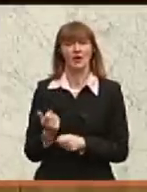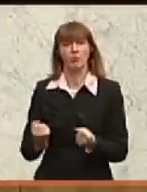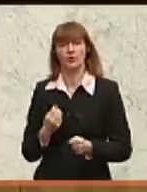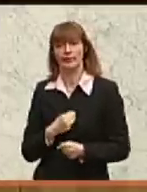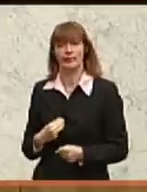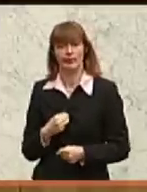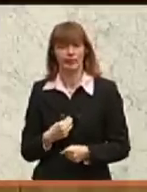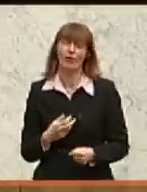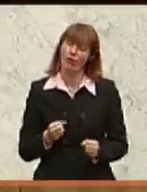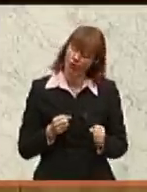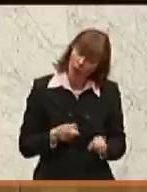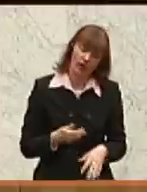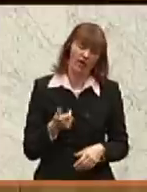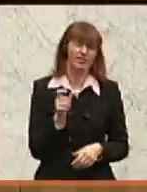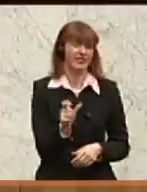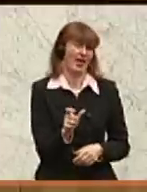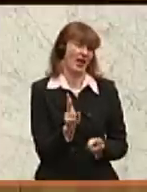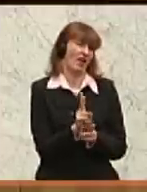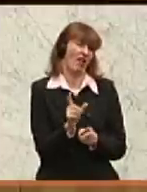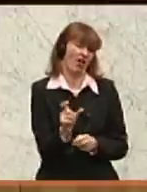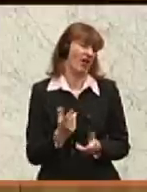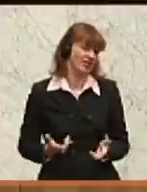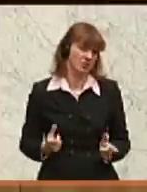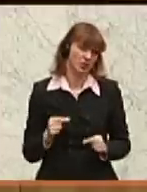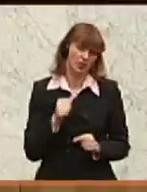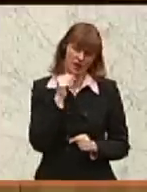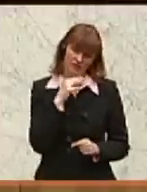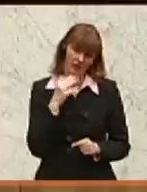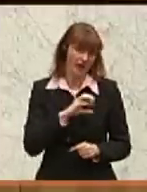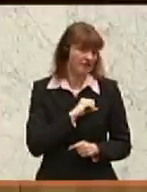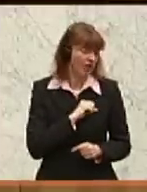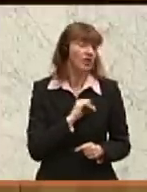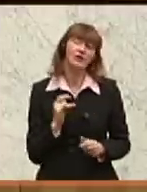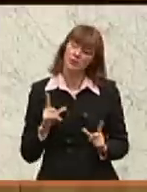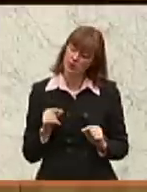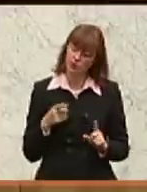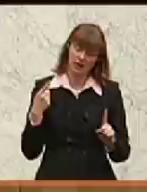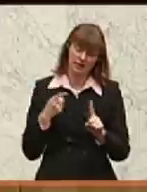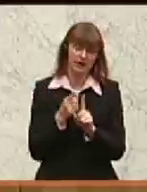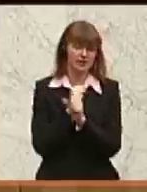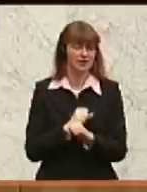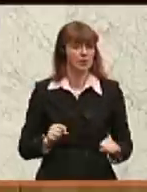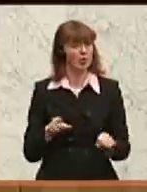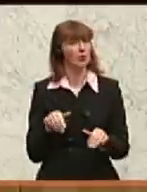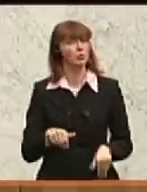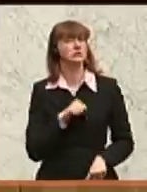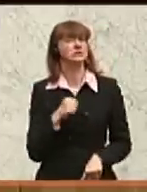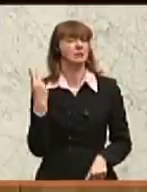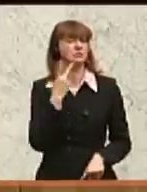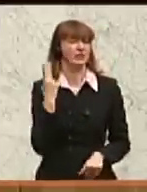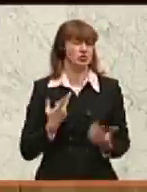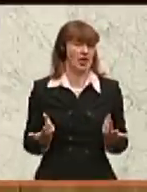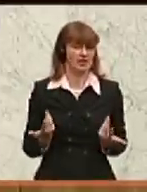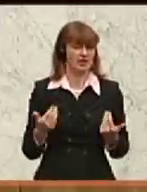und ich glaube, da werden wir nicht sehr erfolgreich sein. Direkte Demokratie ist wichtig, muss aber ein Selbstverständnis per se sein. Aber zur Akzeptanz